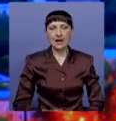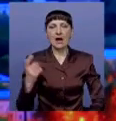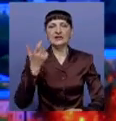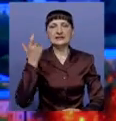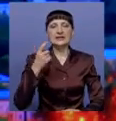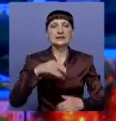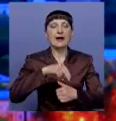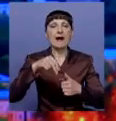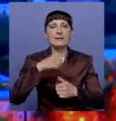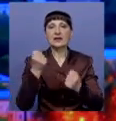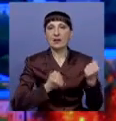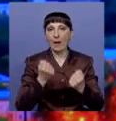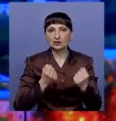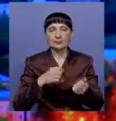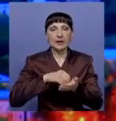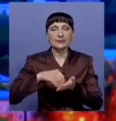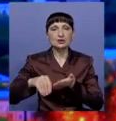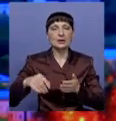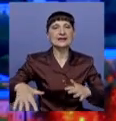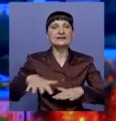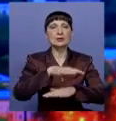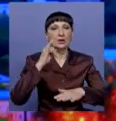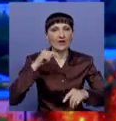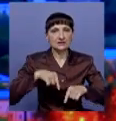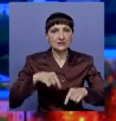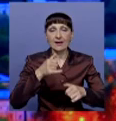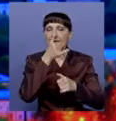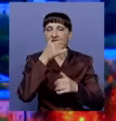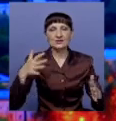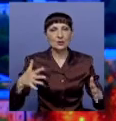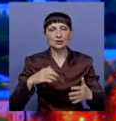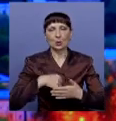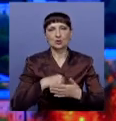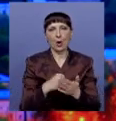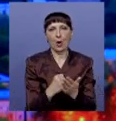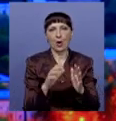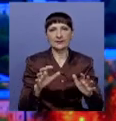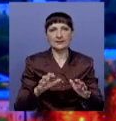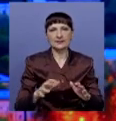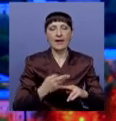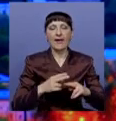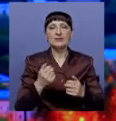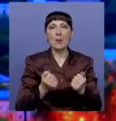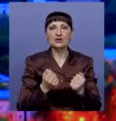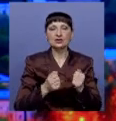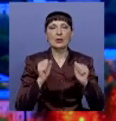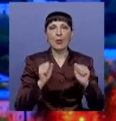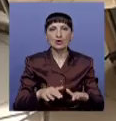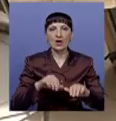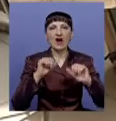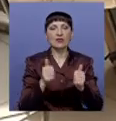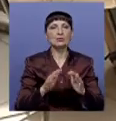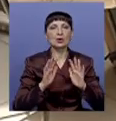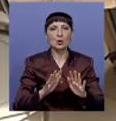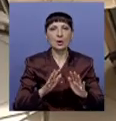Владельцы армянских автомобилей, приобретенных на территории Казахстана, не смогут их узаконить. Данные транспортные средства можно оформить